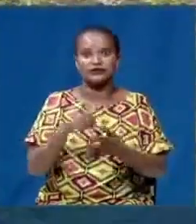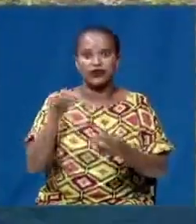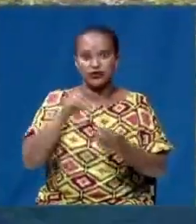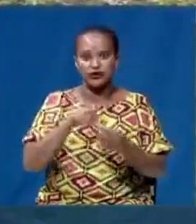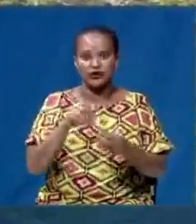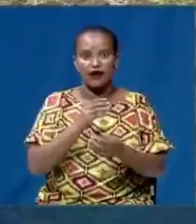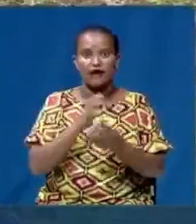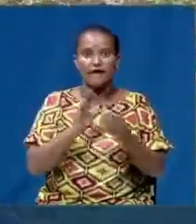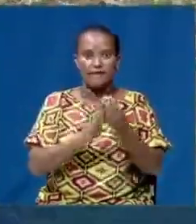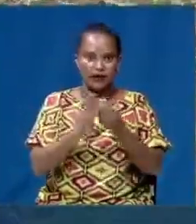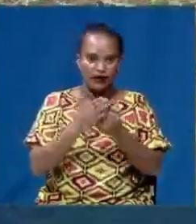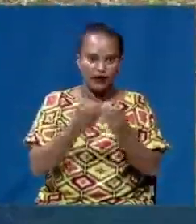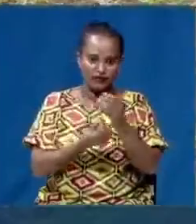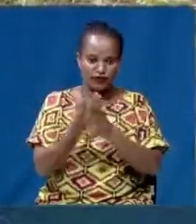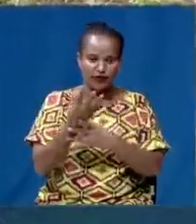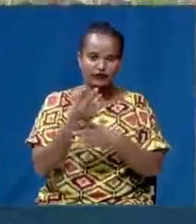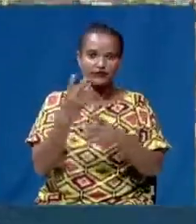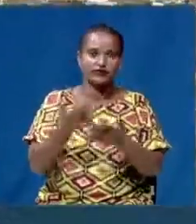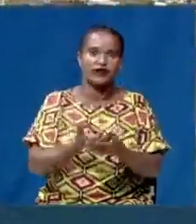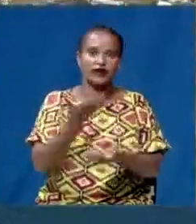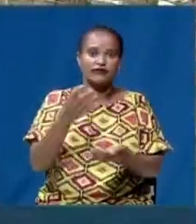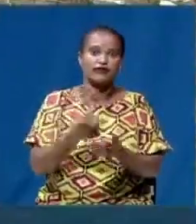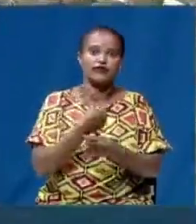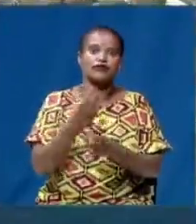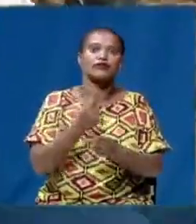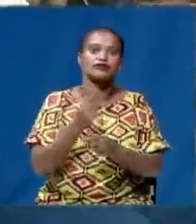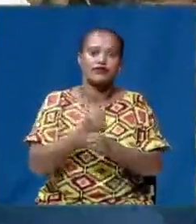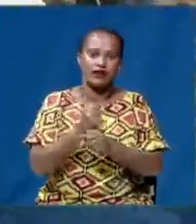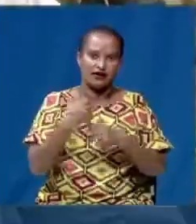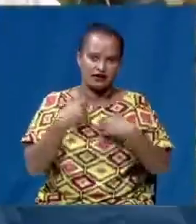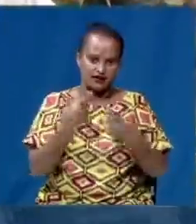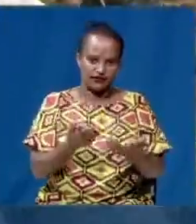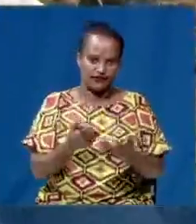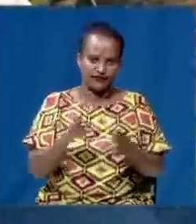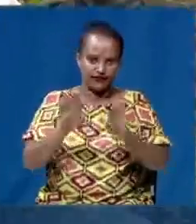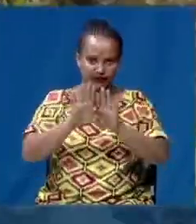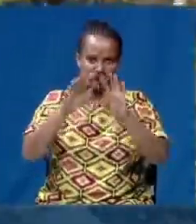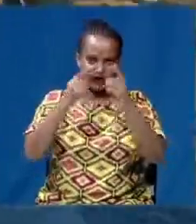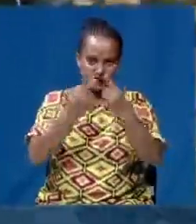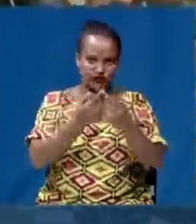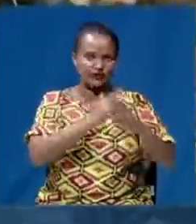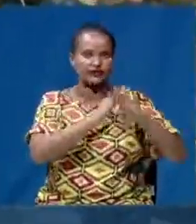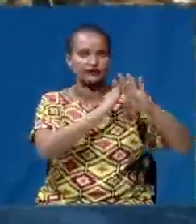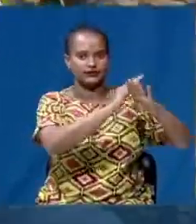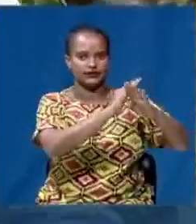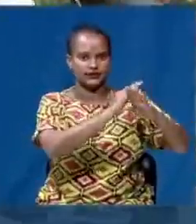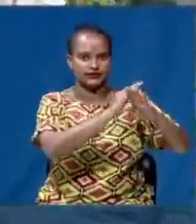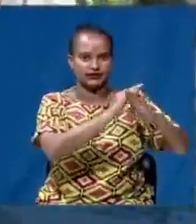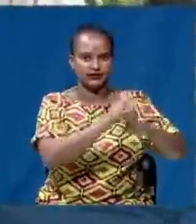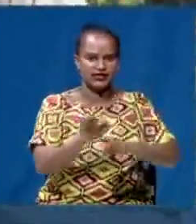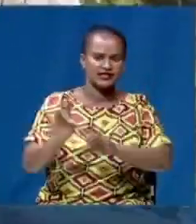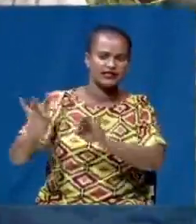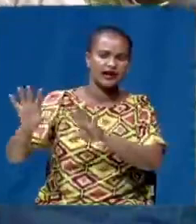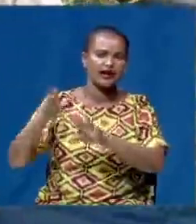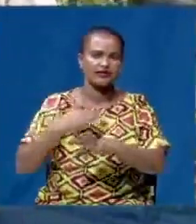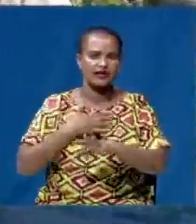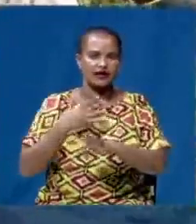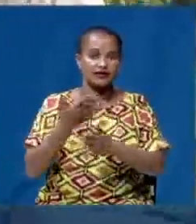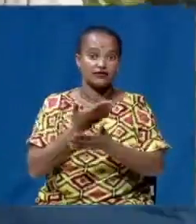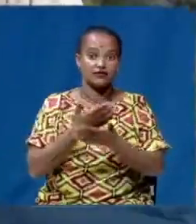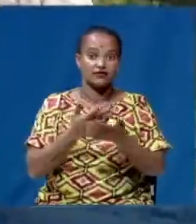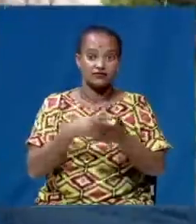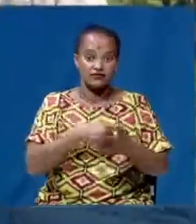ኣብ ምሕዋይን ምልማዕን ሃፍቲ ተፈጥሮ ንረባረበ ኣለና ኢሉ ትኽባን ዕፅዋን እውን ክንምክት ፀላእታና ዘዕነውዎ